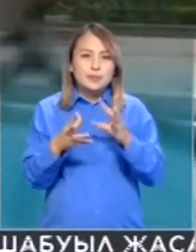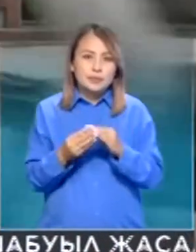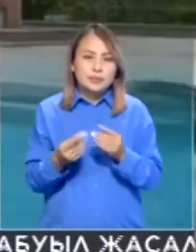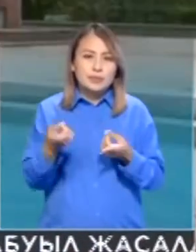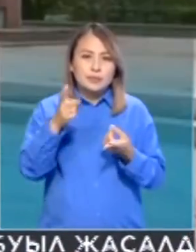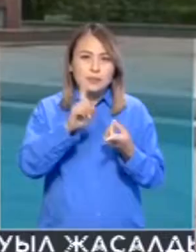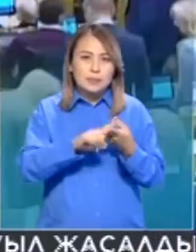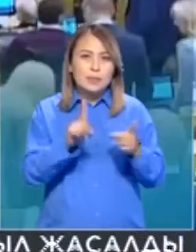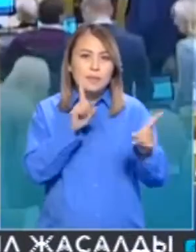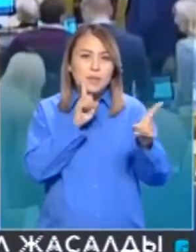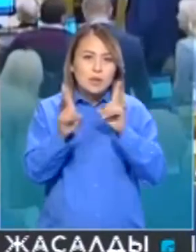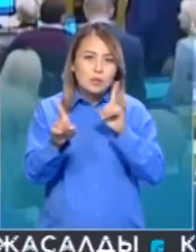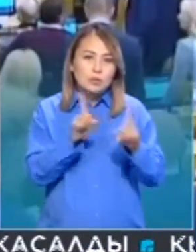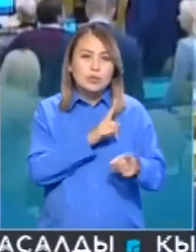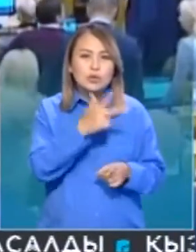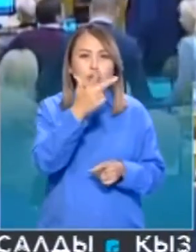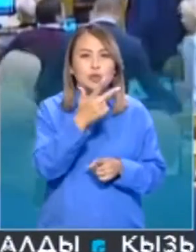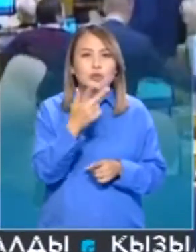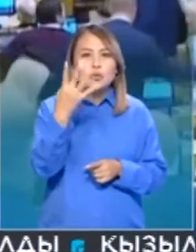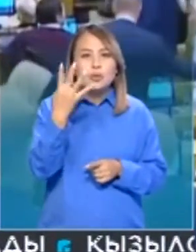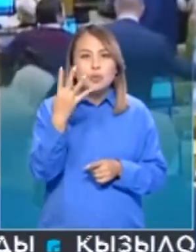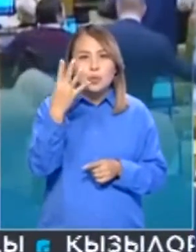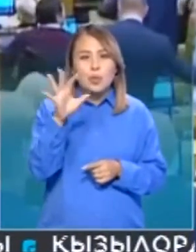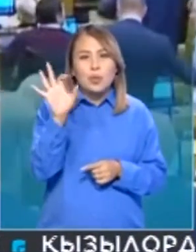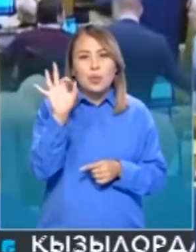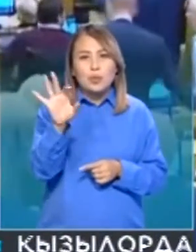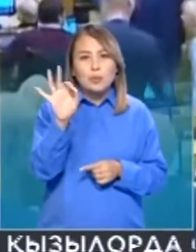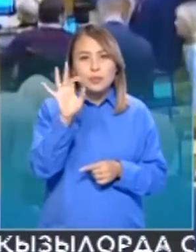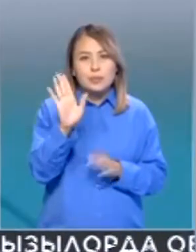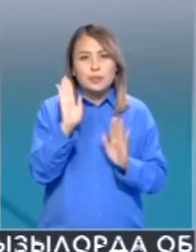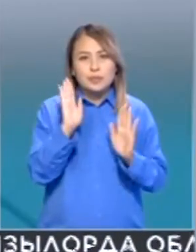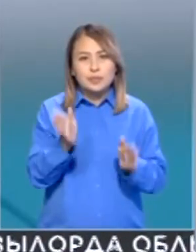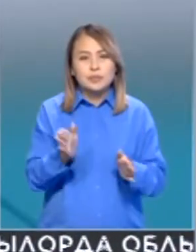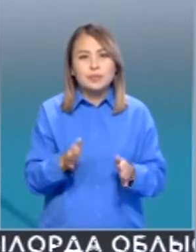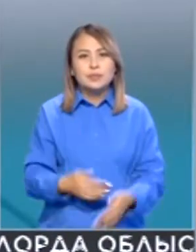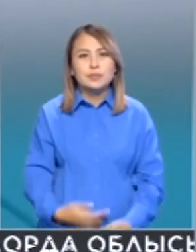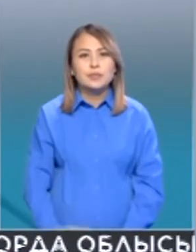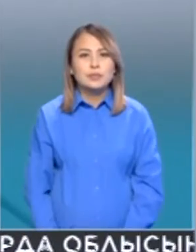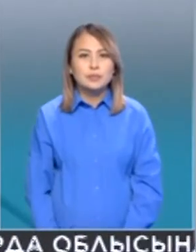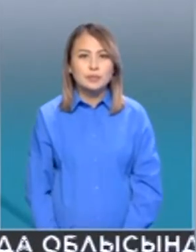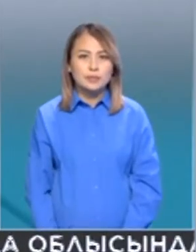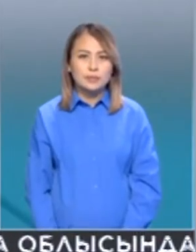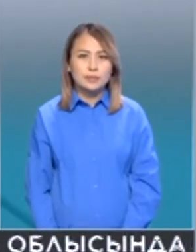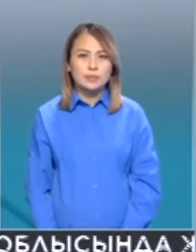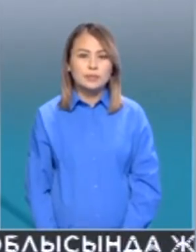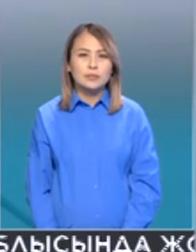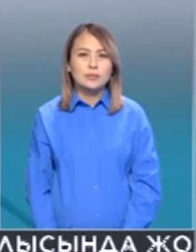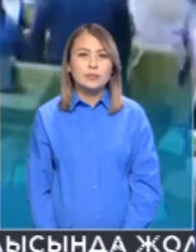олардың нәтижесіне пленарлық отырыс қазанның 3-4 күндері өтетінін хабарлады.